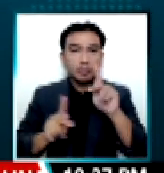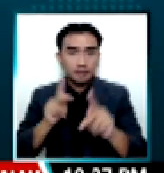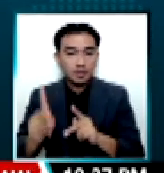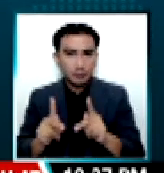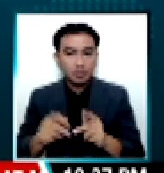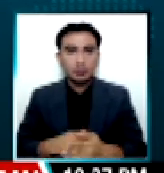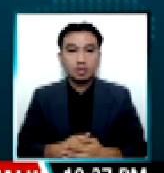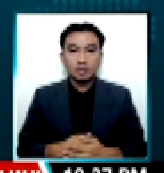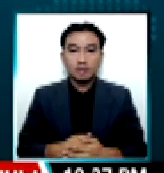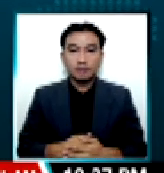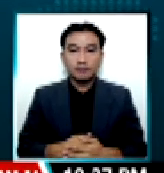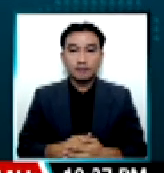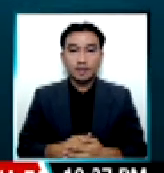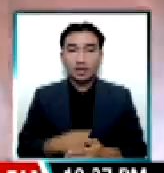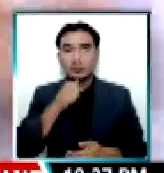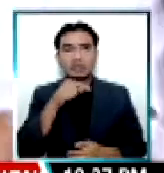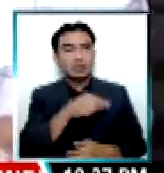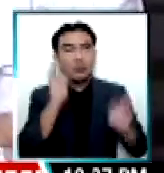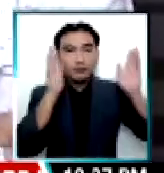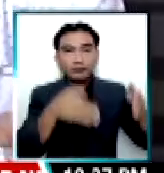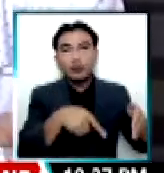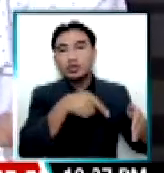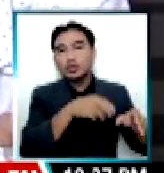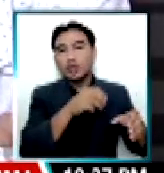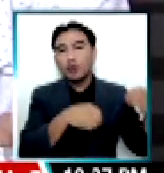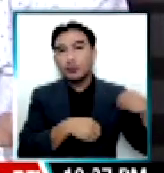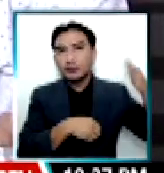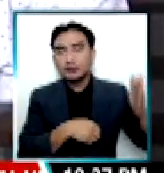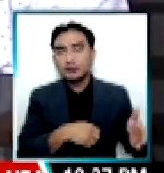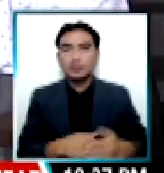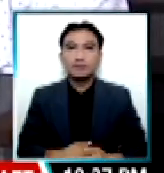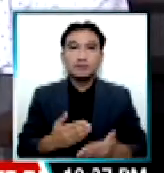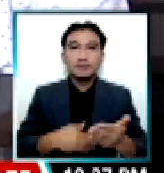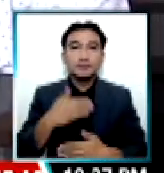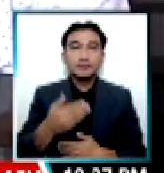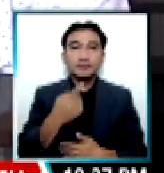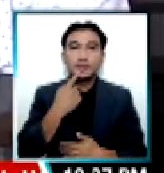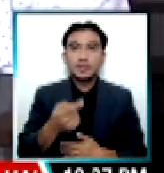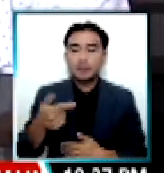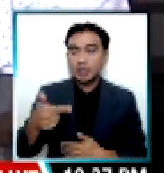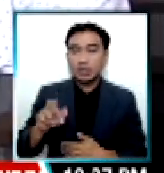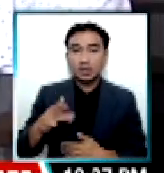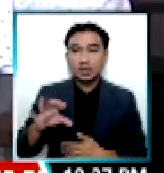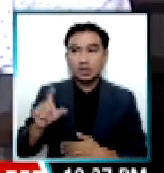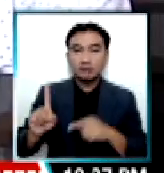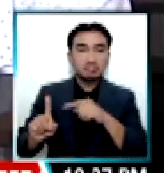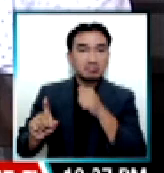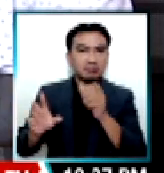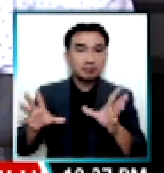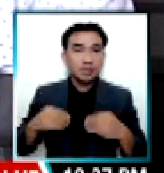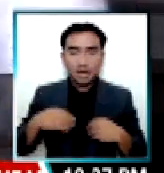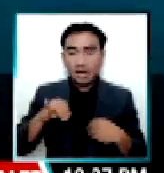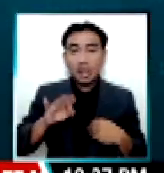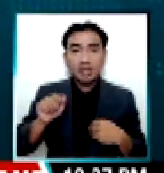and outgoing officials. Giit ni Garcia, hindi niya kinikilala ang IATF resolution bilang batas na